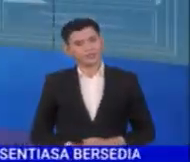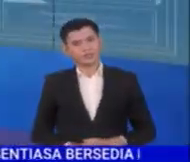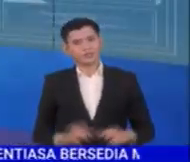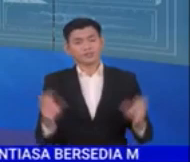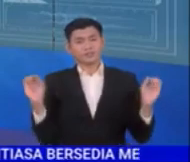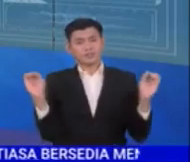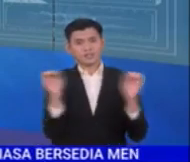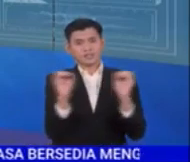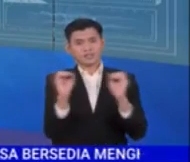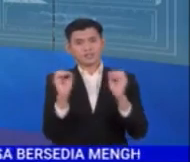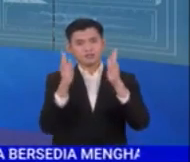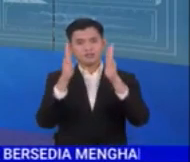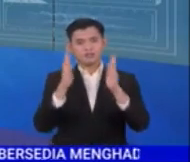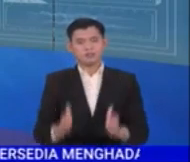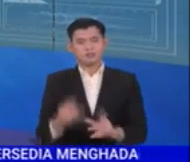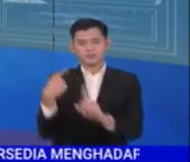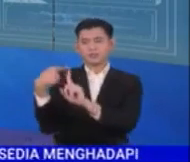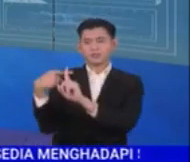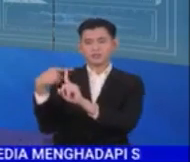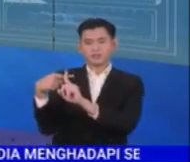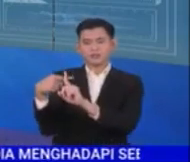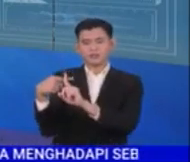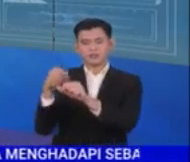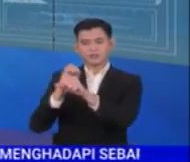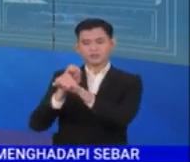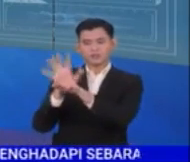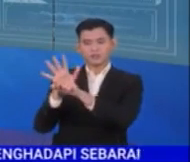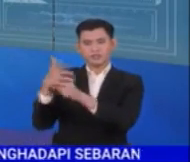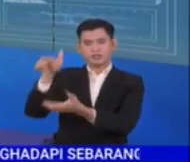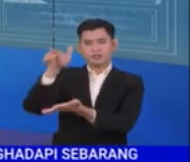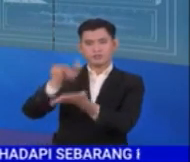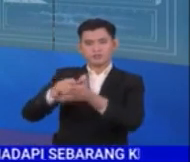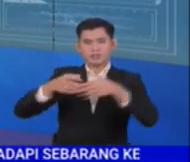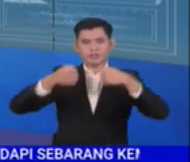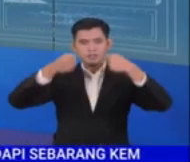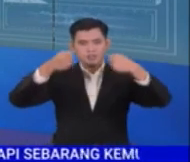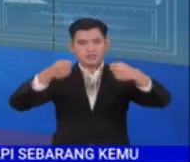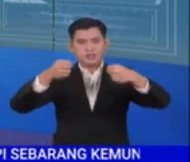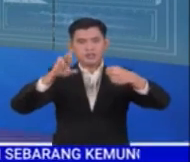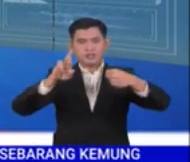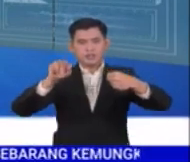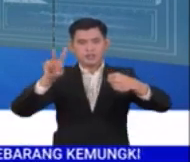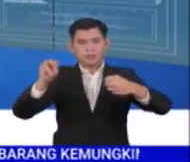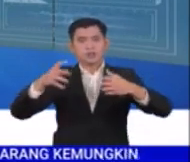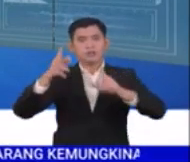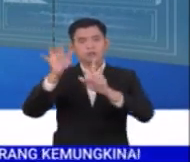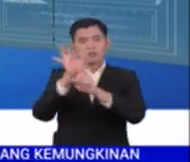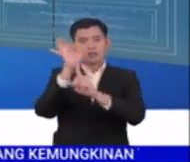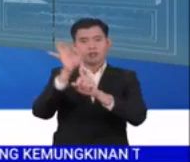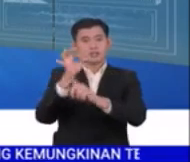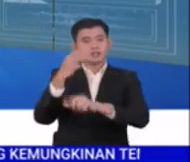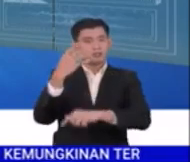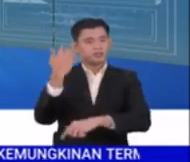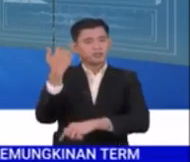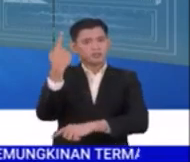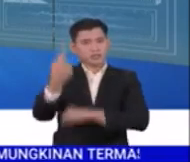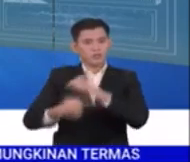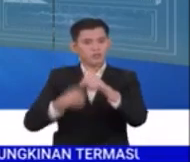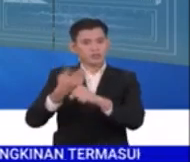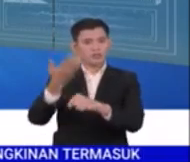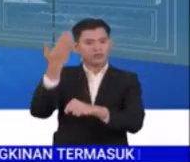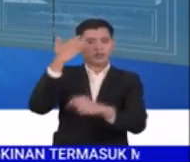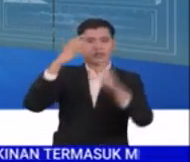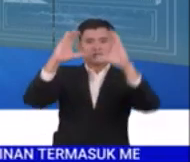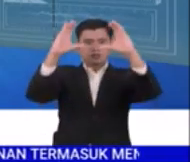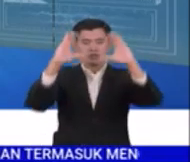Hai jadi kiss positif coffee 19 dilaporkan dipenjara Remon Pulau Pinang sejak setahun lalu Yesus dan